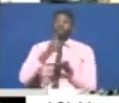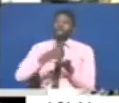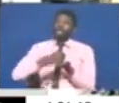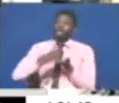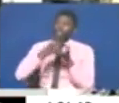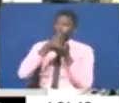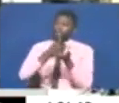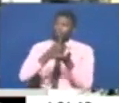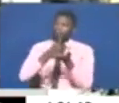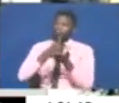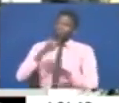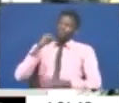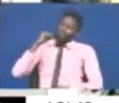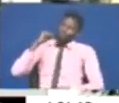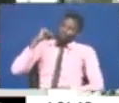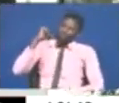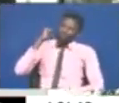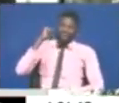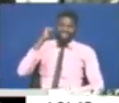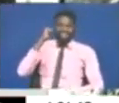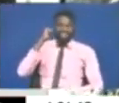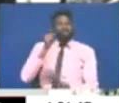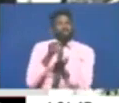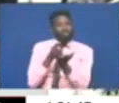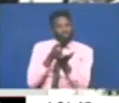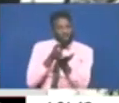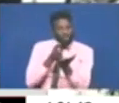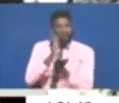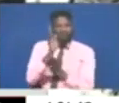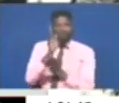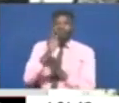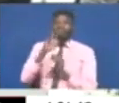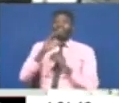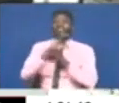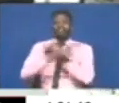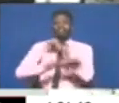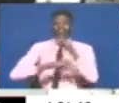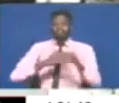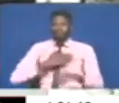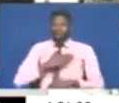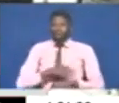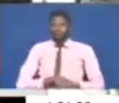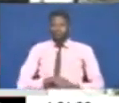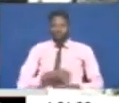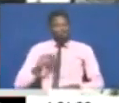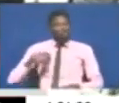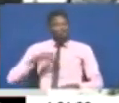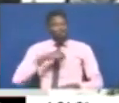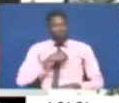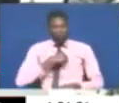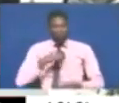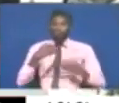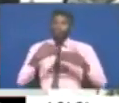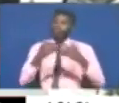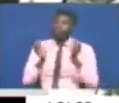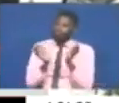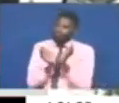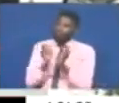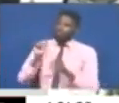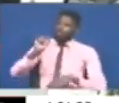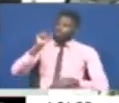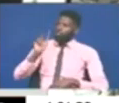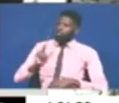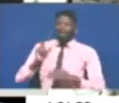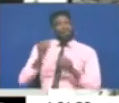of politics in our country. Sisi kama wapwani katika jamii hii yetu ya wapwani, ni kwamba wakati mwingi